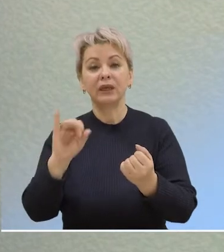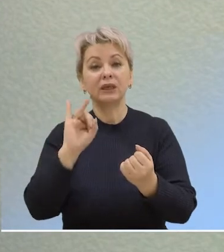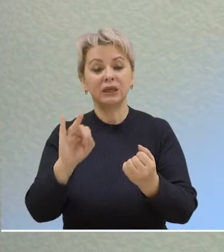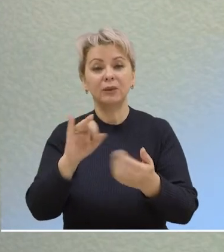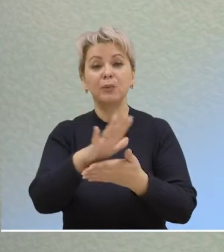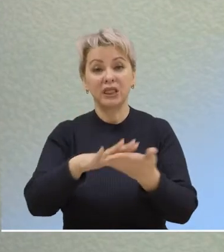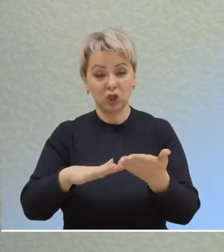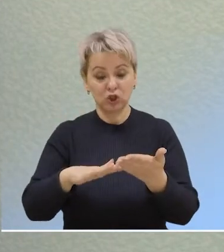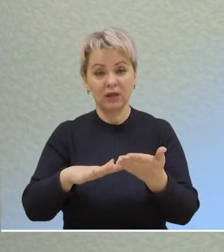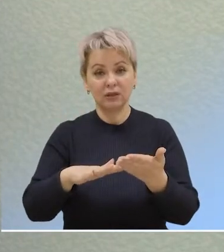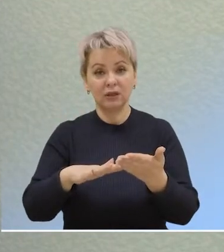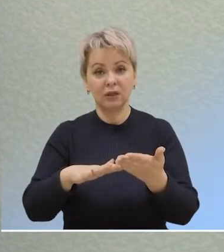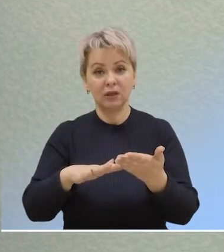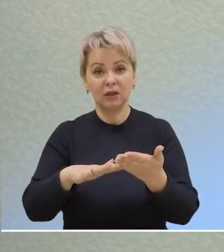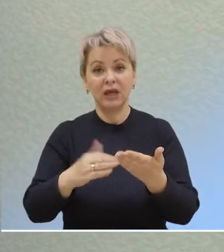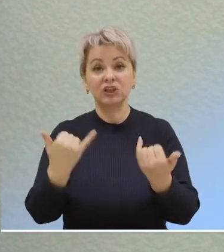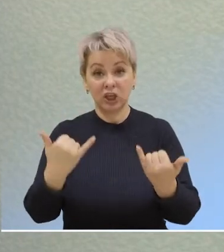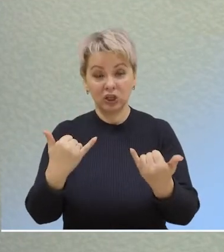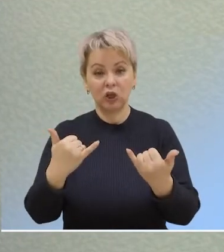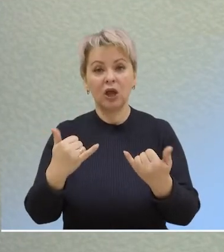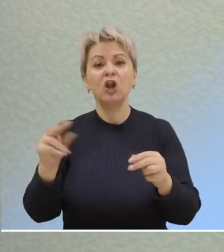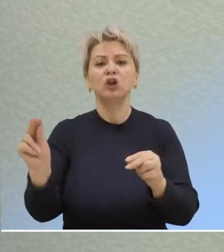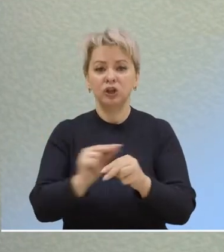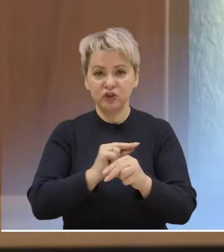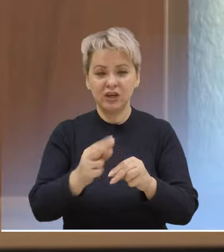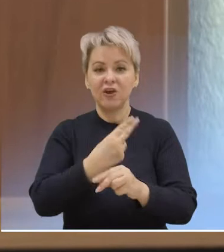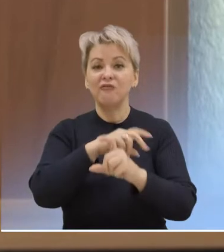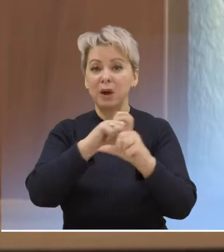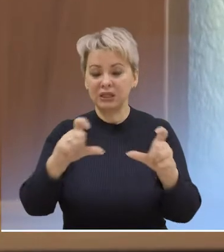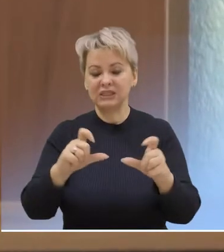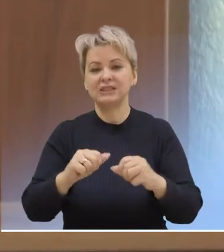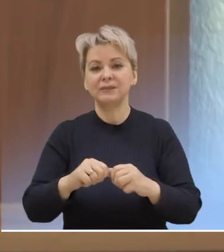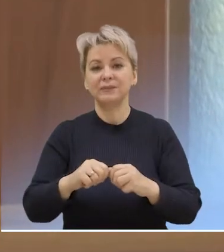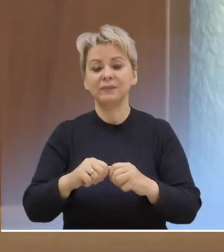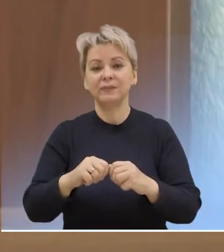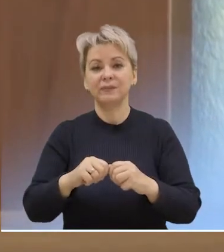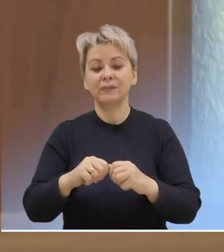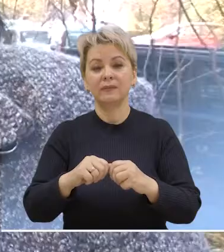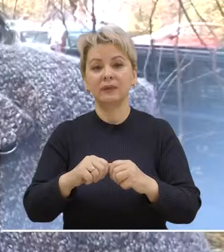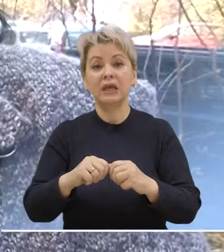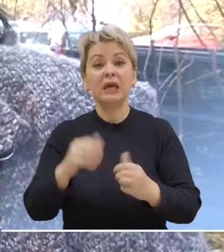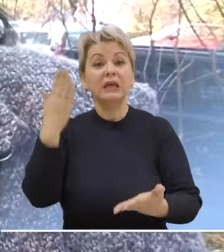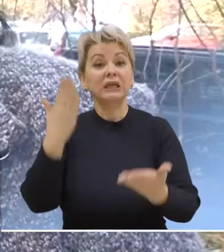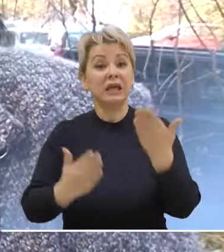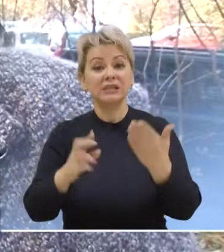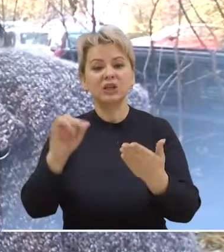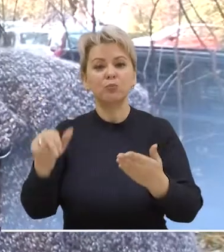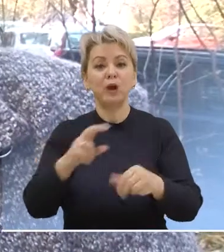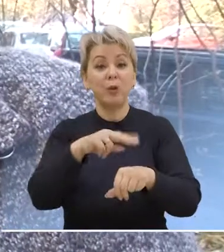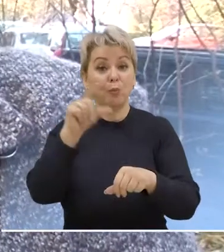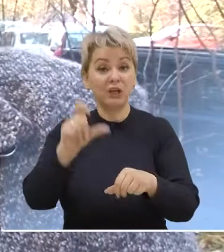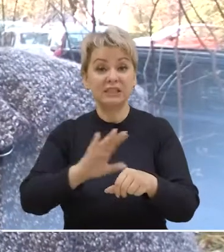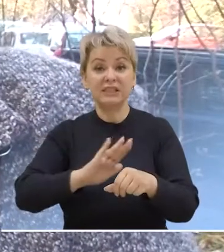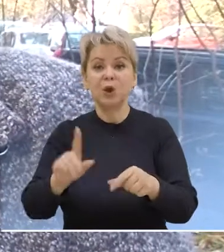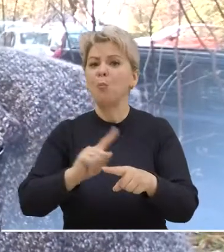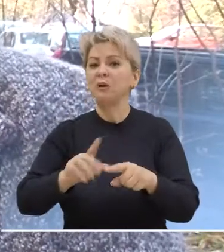и продолжает, в общем, на данный момент успешное лечение с применением самых современных методик. Ну, если бы участковый